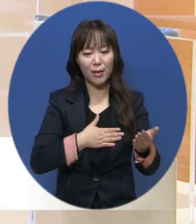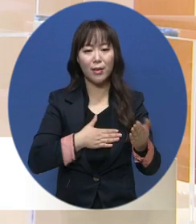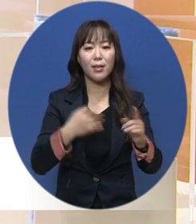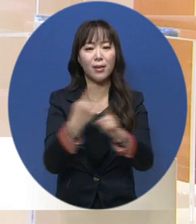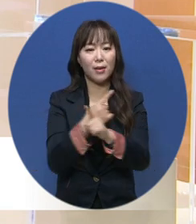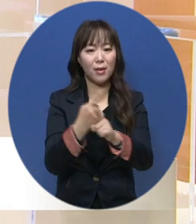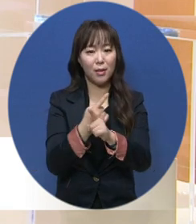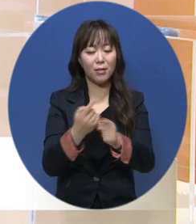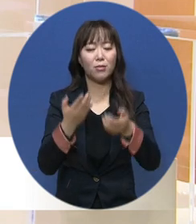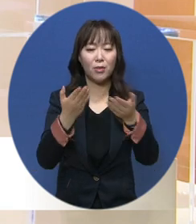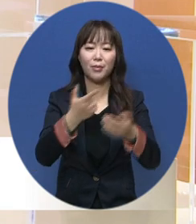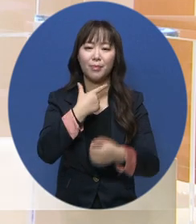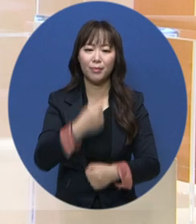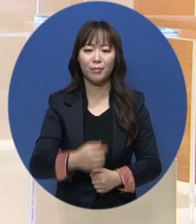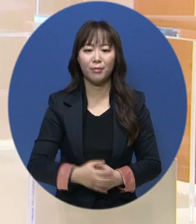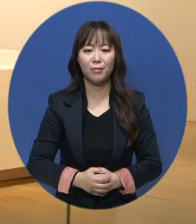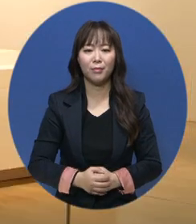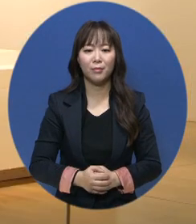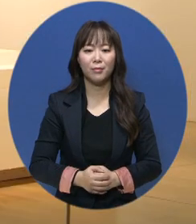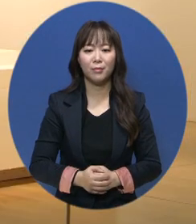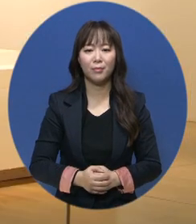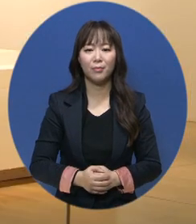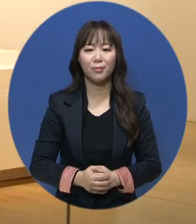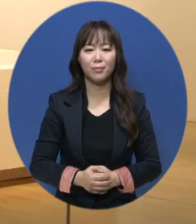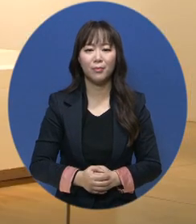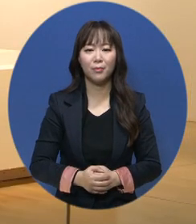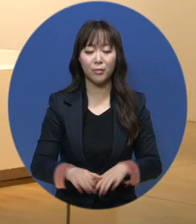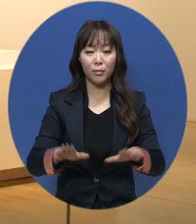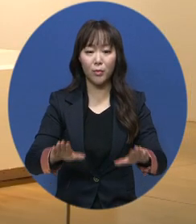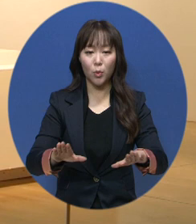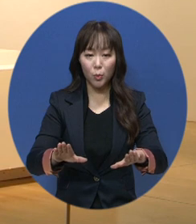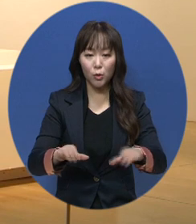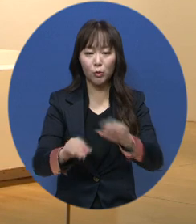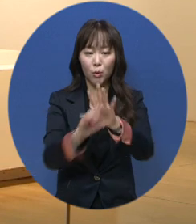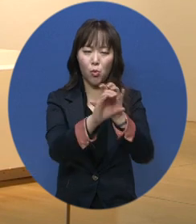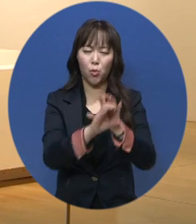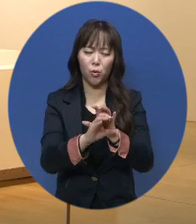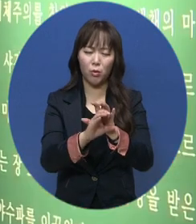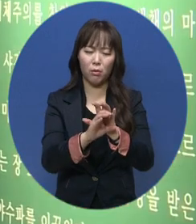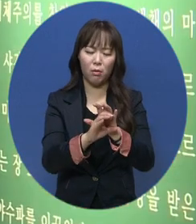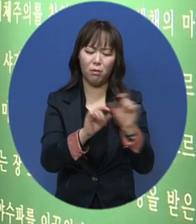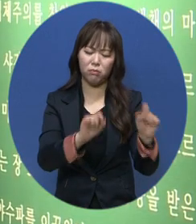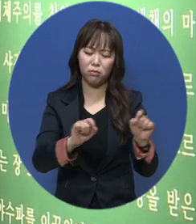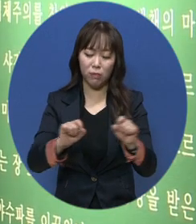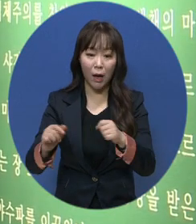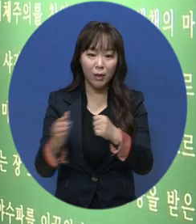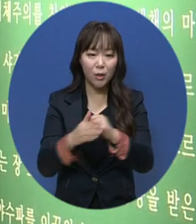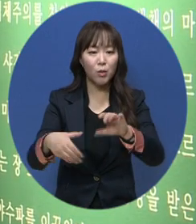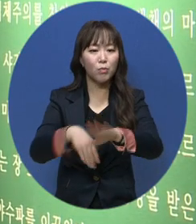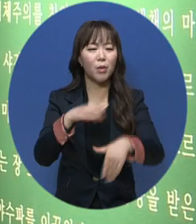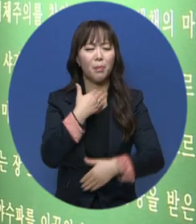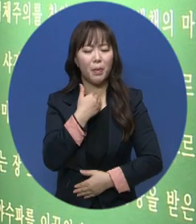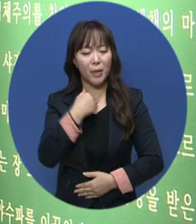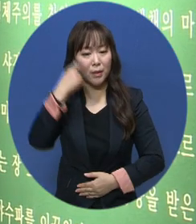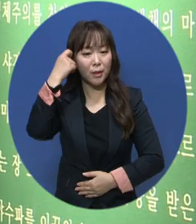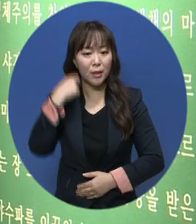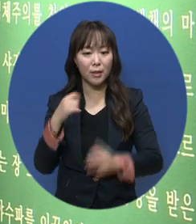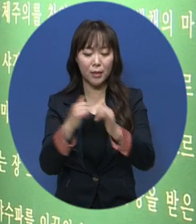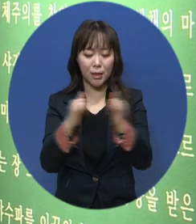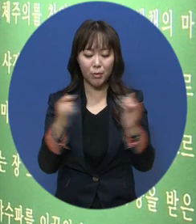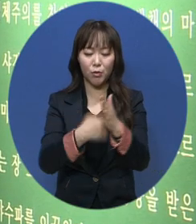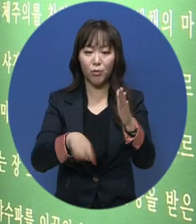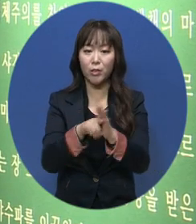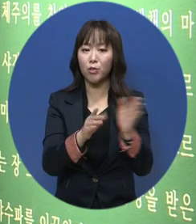휴식과 힐링이 되기를 기대합니다. 이번 전시는 코로나19 장기화로 문화적 갈증을 느끼는 시민들을